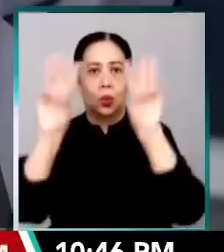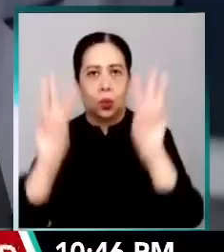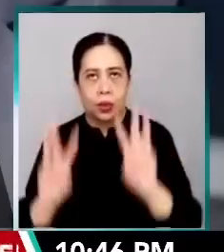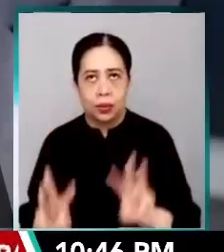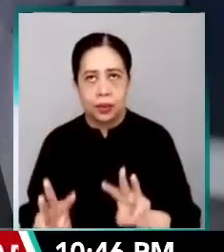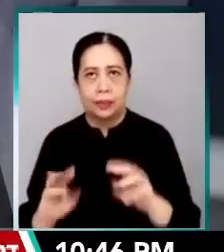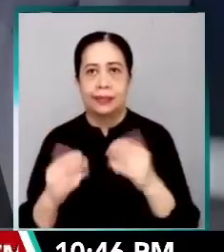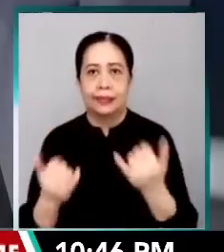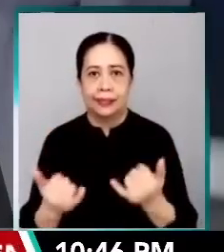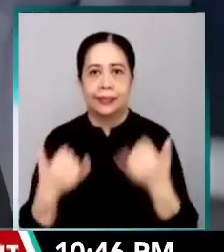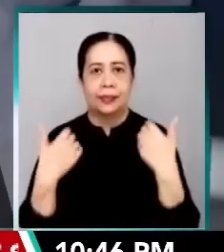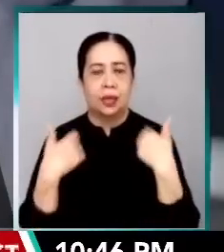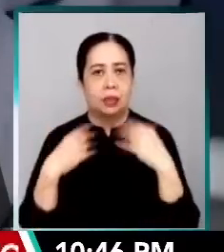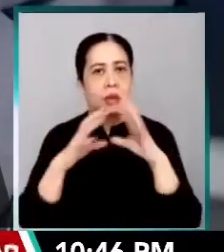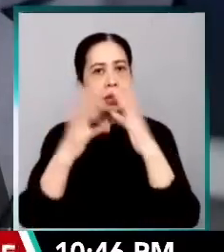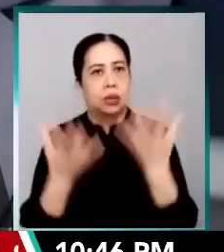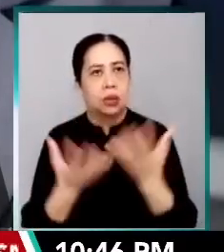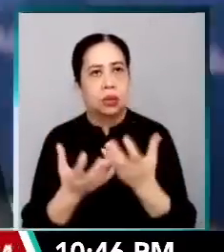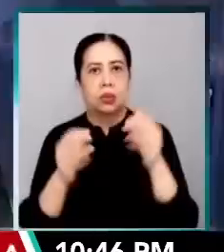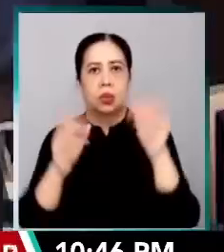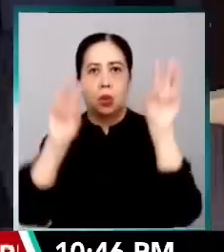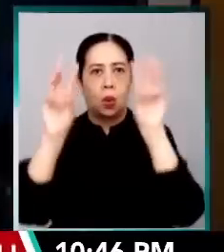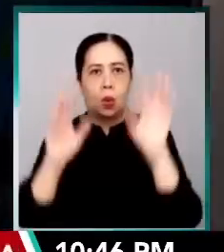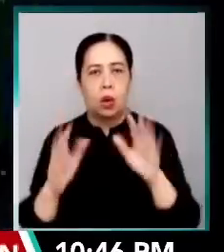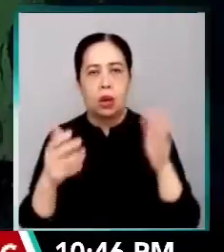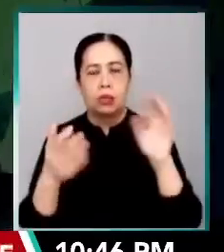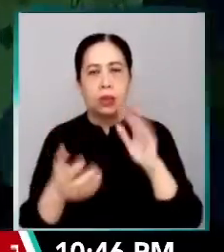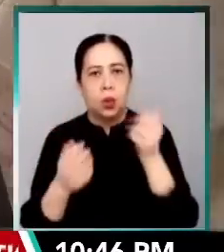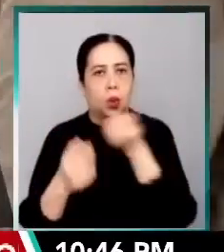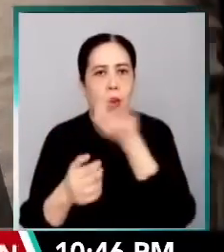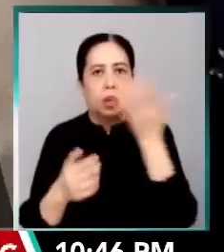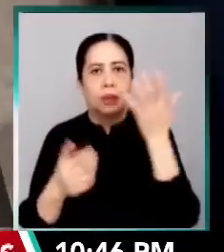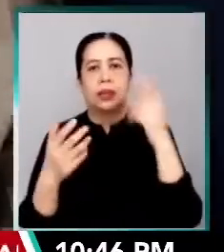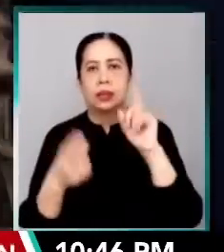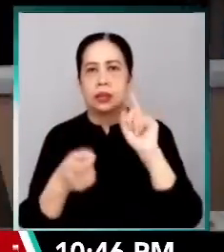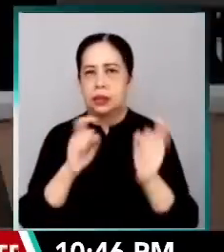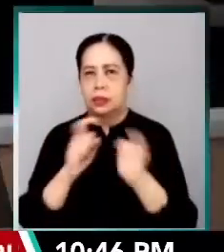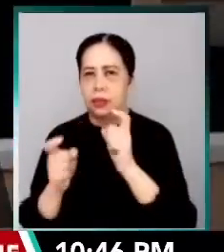mga global warming, paiba-iba na talaga.